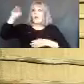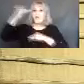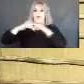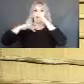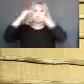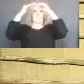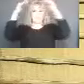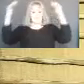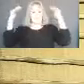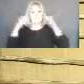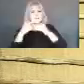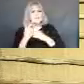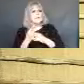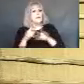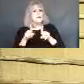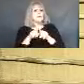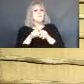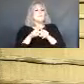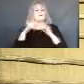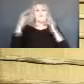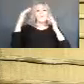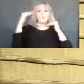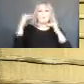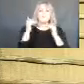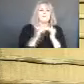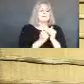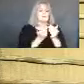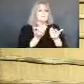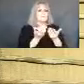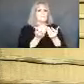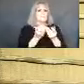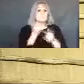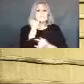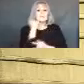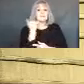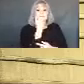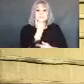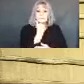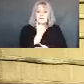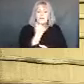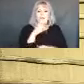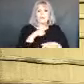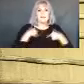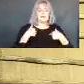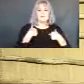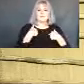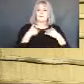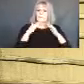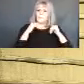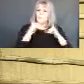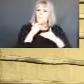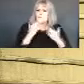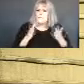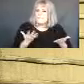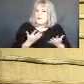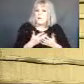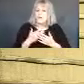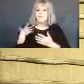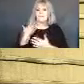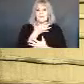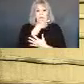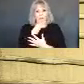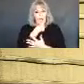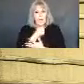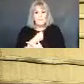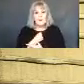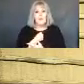En toen ontdek ik die hoop waarmee Israël geleef het, en Petrus sê, dis een hoop wat al van Abraham afkom, toe God voor my